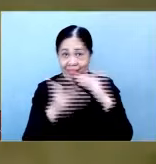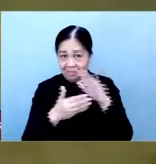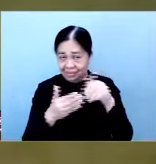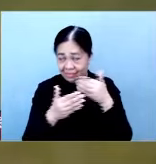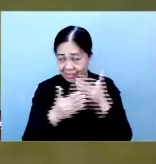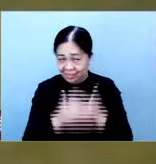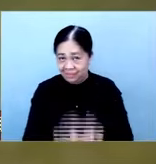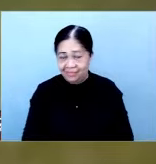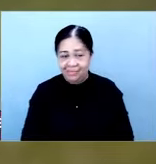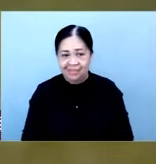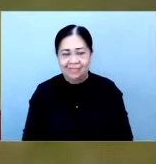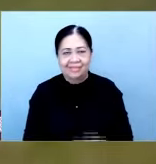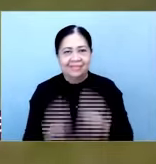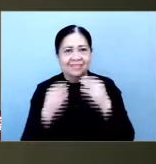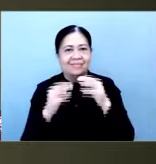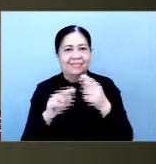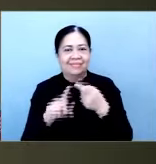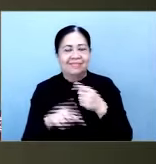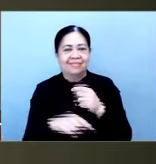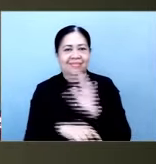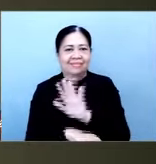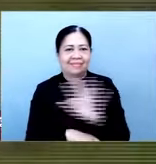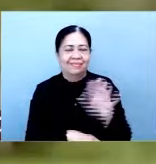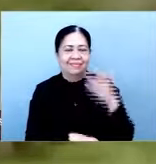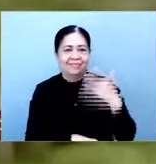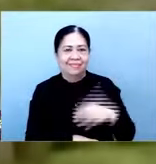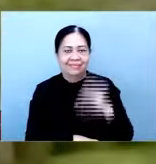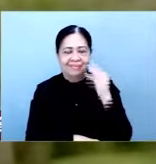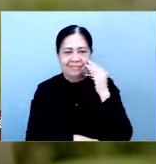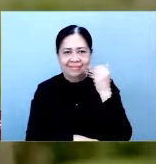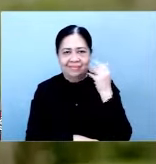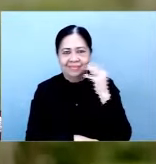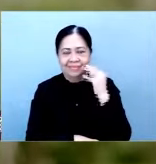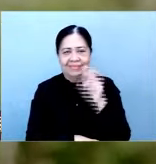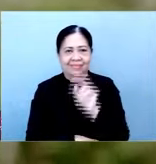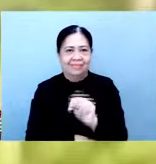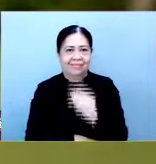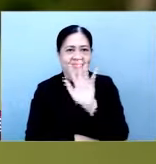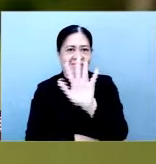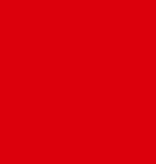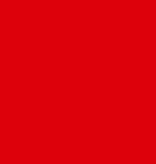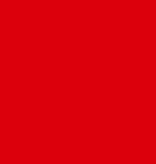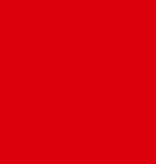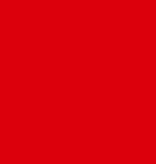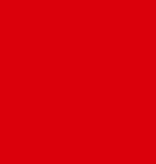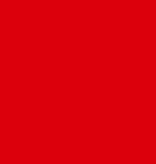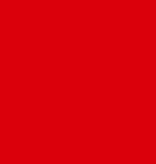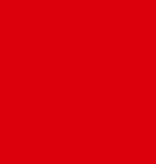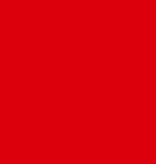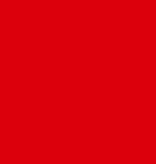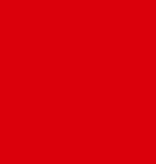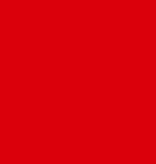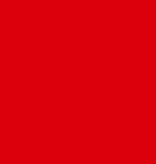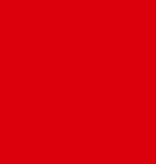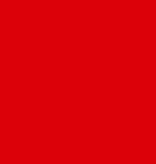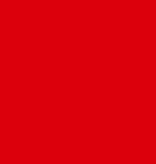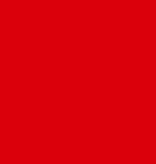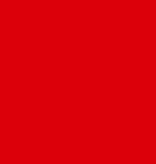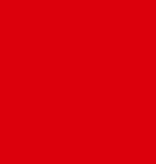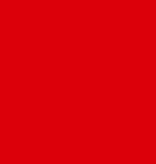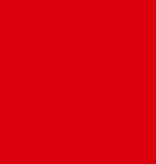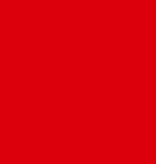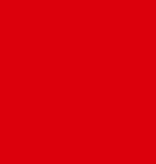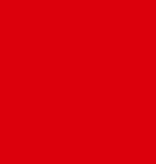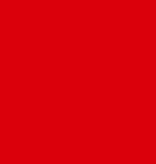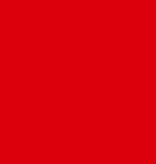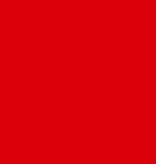all! Nagbabalita mula sa Frontline, MJ Marfori, News 5. Mga kapatid, Jania Lipon